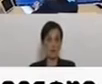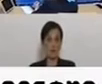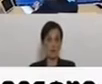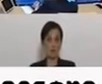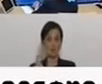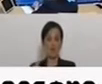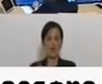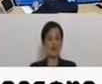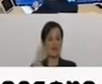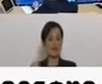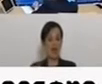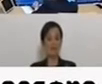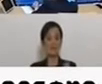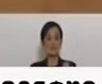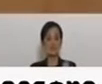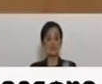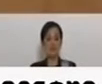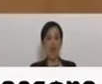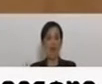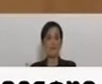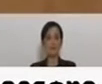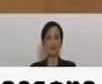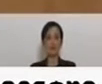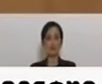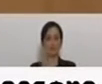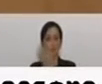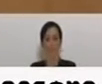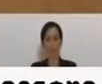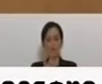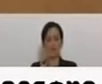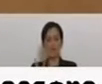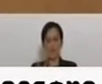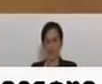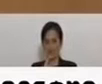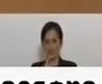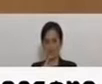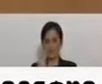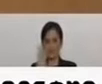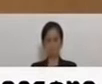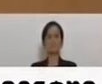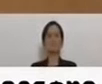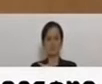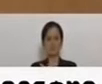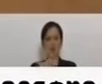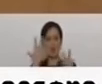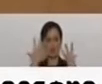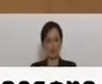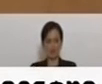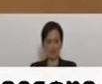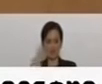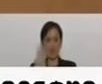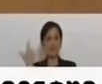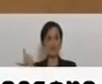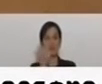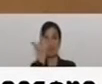გასულ კვირას 9 აპრილს შესრულდა 39 წელი იმ ტრაგიკული დღიდან, როდესაც დამოუკიდებლობისა